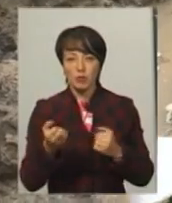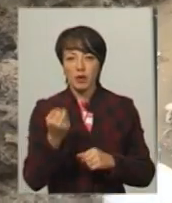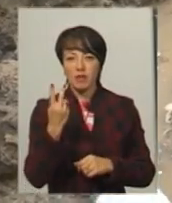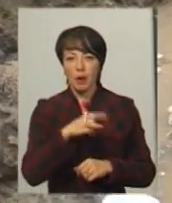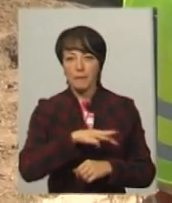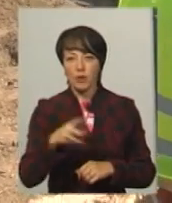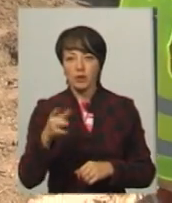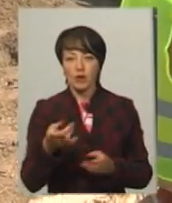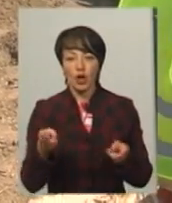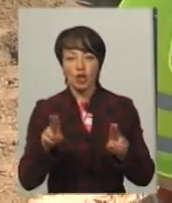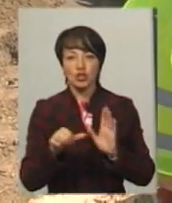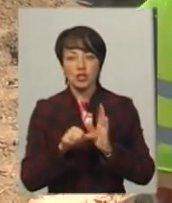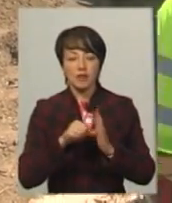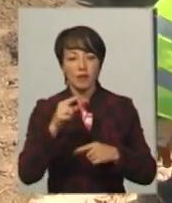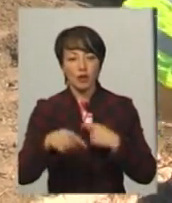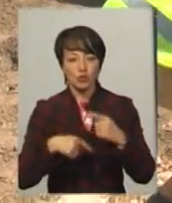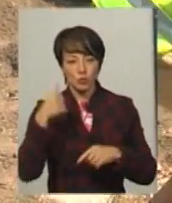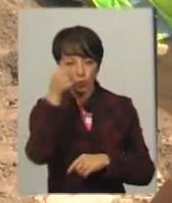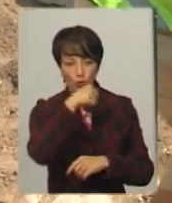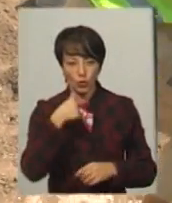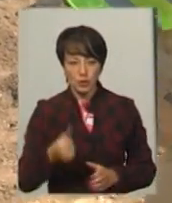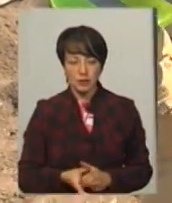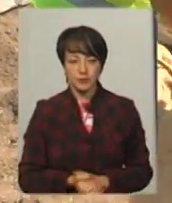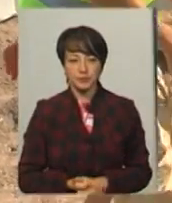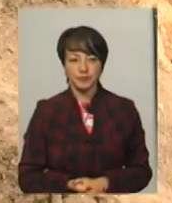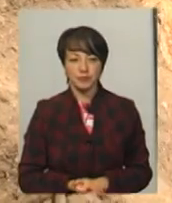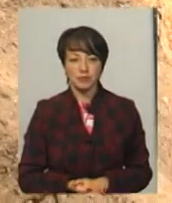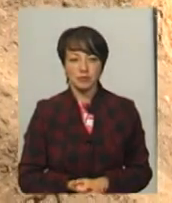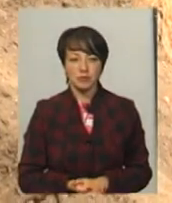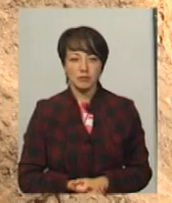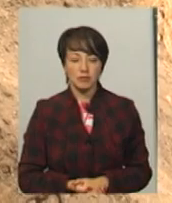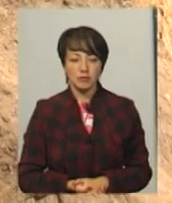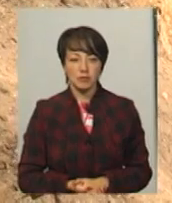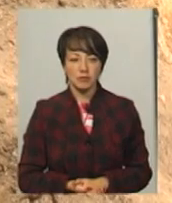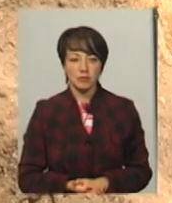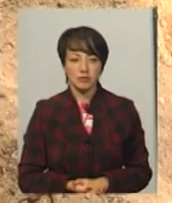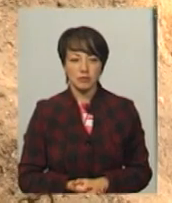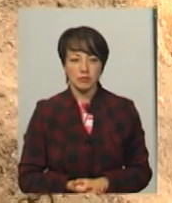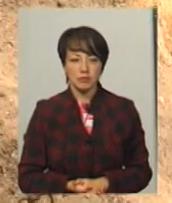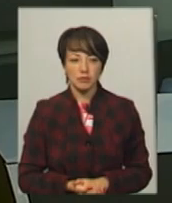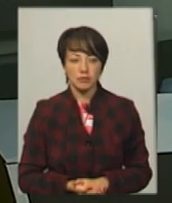мільйони гривень, решту 6 – в наступному році. Світлана Поробок, Іван Мовчан. Новини на Суспільному. Хмельницький.